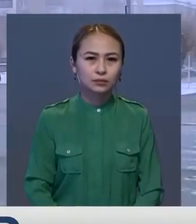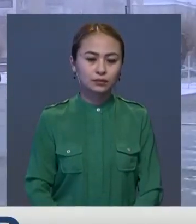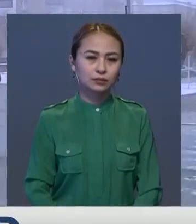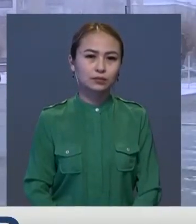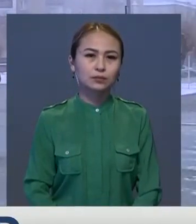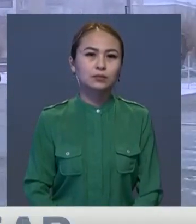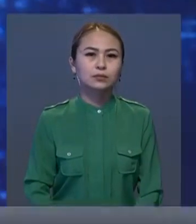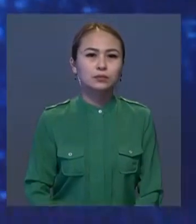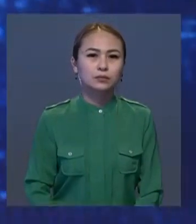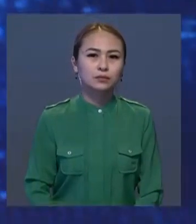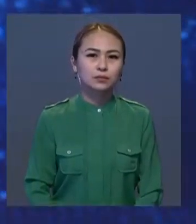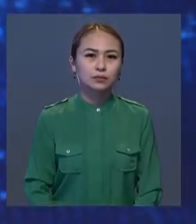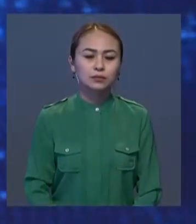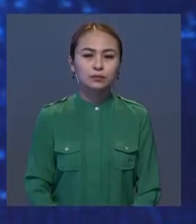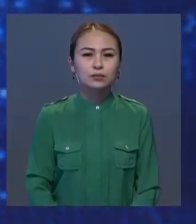24.